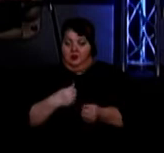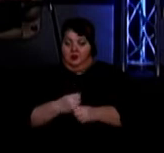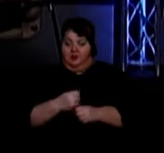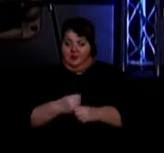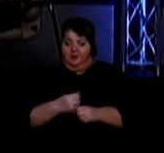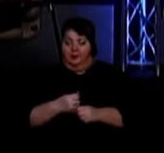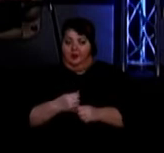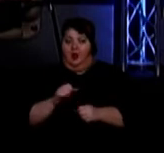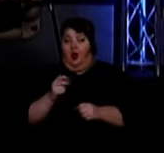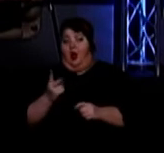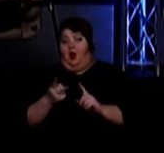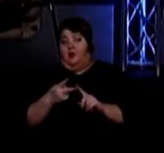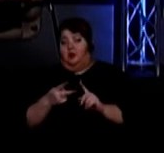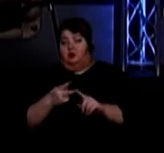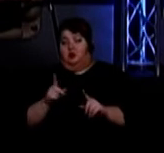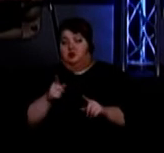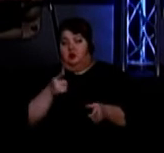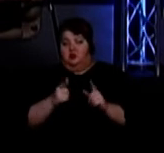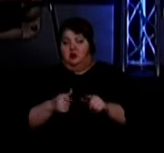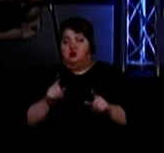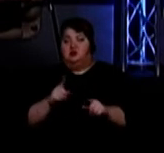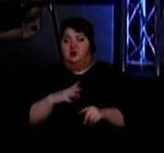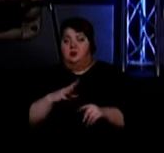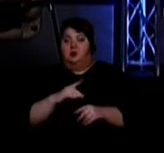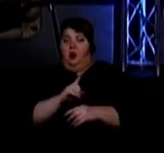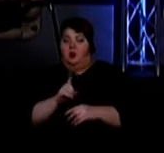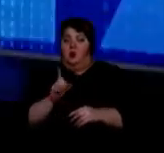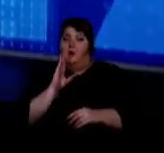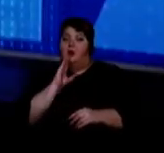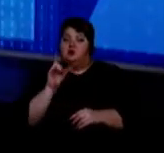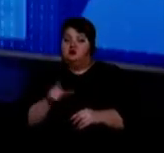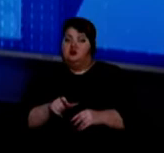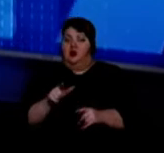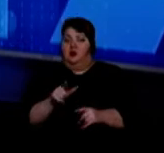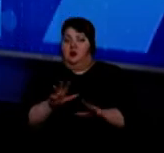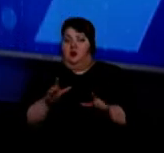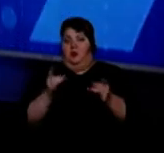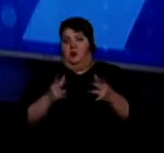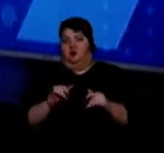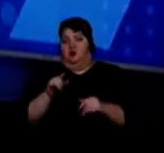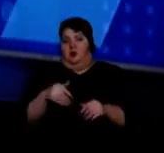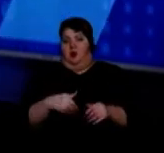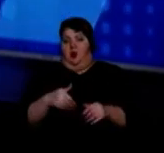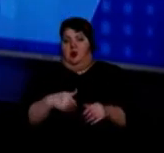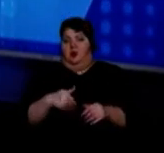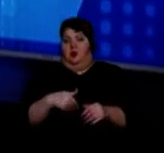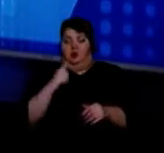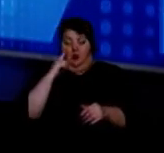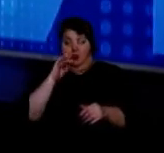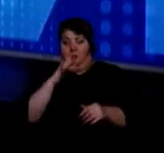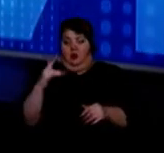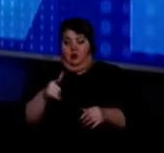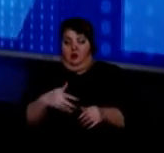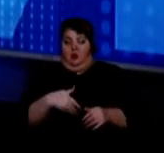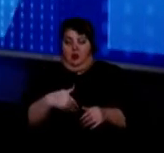саме перше. Ну, а по-друге, вже дійсно, щоб ти була нормальною жінкою, якою не в тебе, не просто, що в тебе голодний блиск в очах, тому що тобі нема